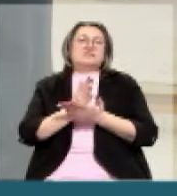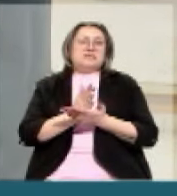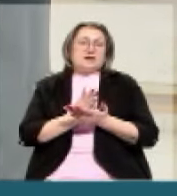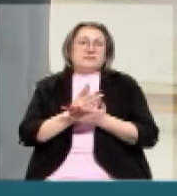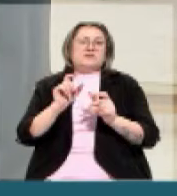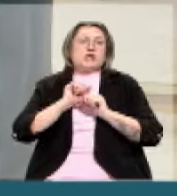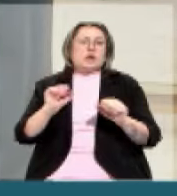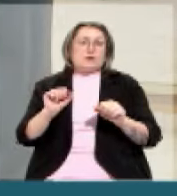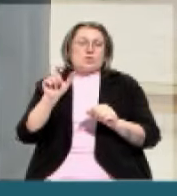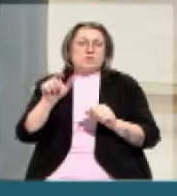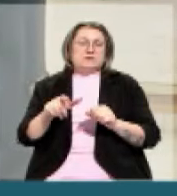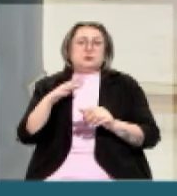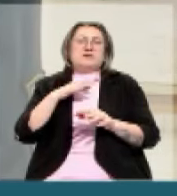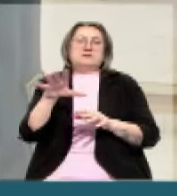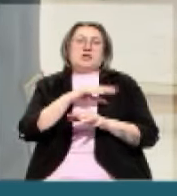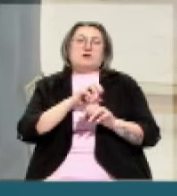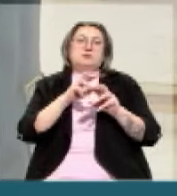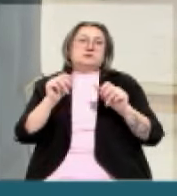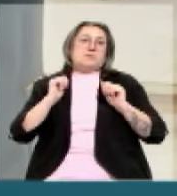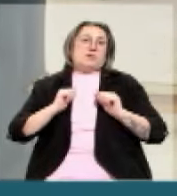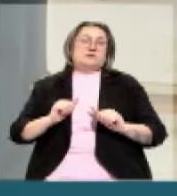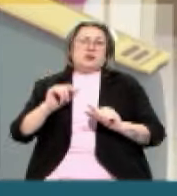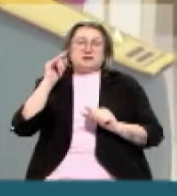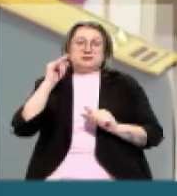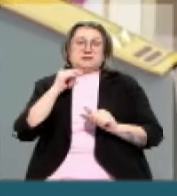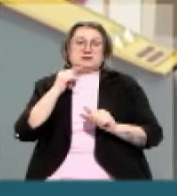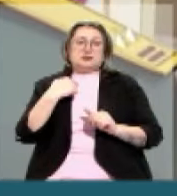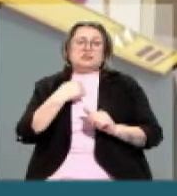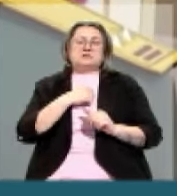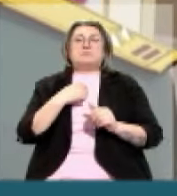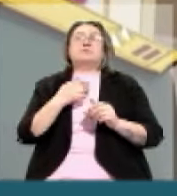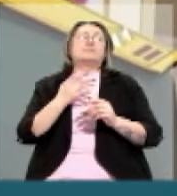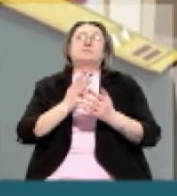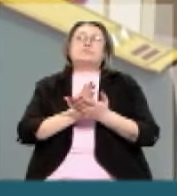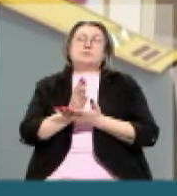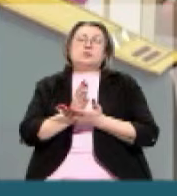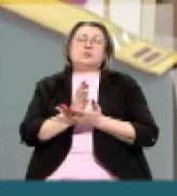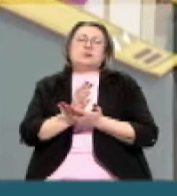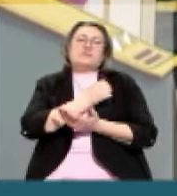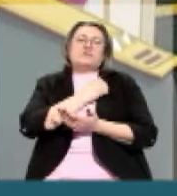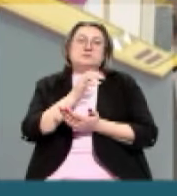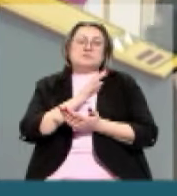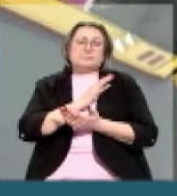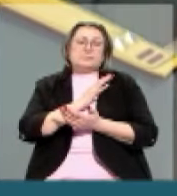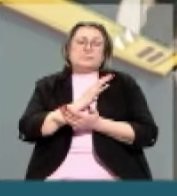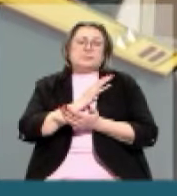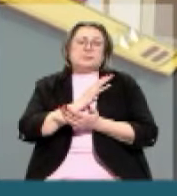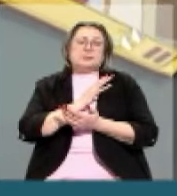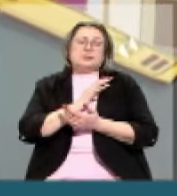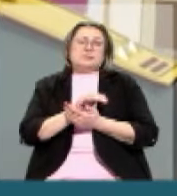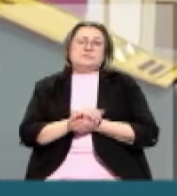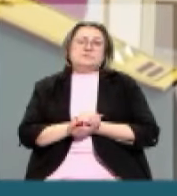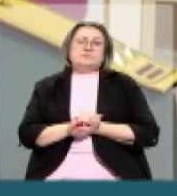осы Қазақстанның ел тыныштығының қамтамасыз етудеміз. Мен өзім ұлттық ұланда қызмет етіп отқаныма 21 жыл